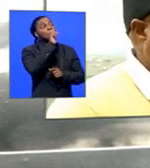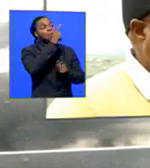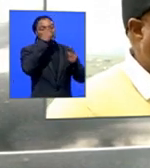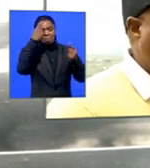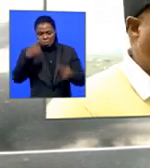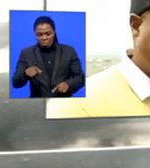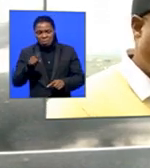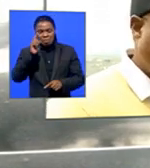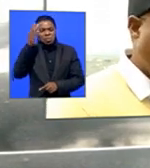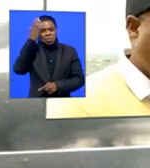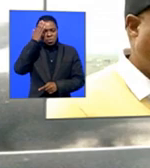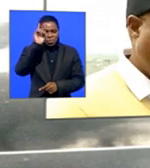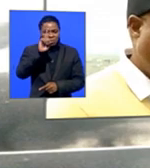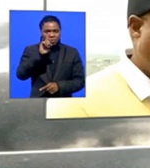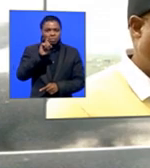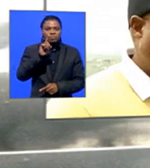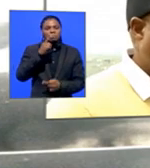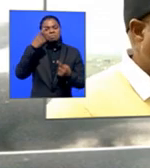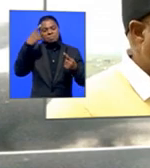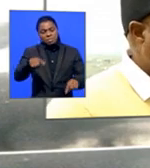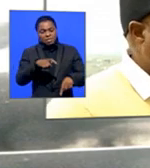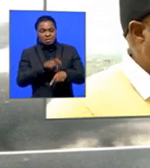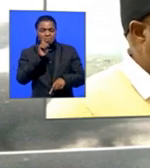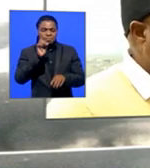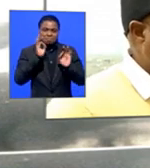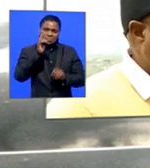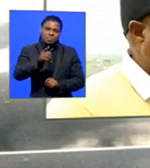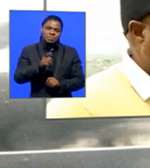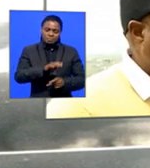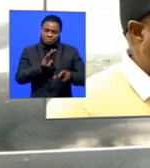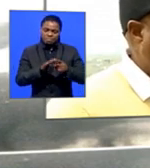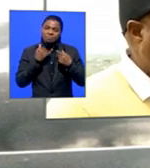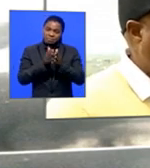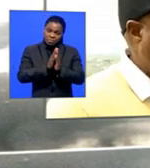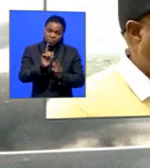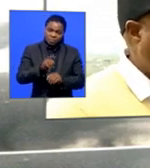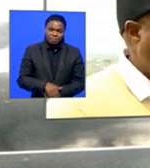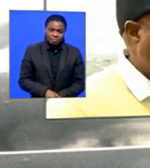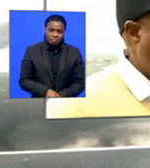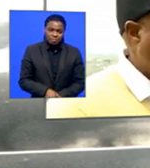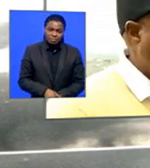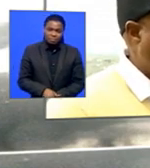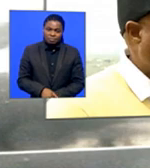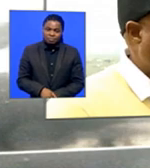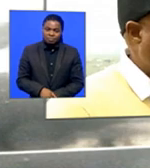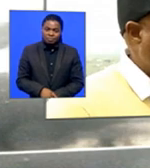into kubana funeka babe kwelicala in good time. Esinye isicelo ke sisokubana